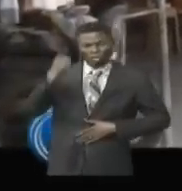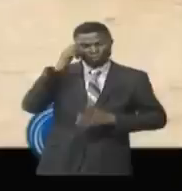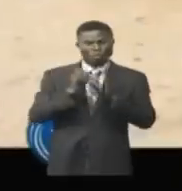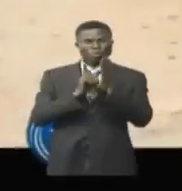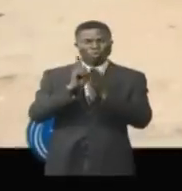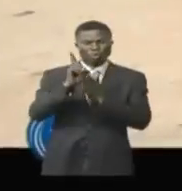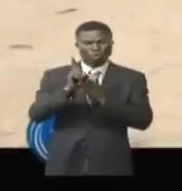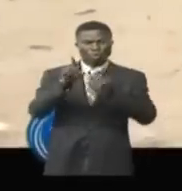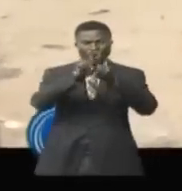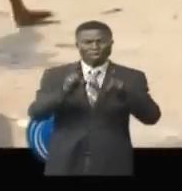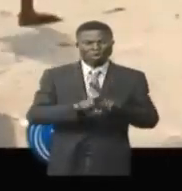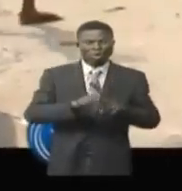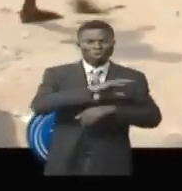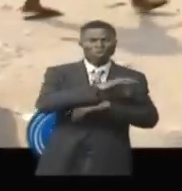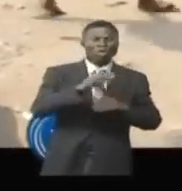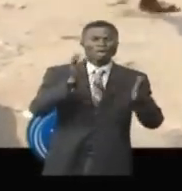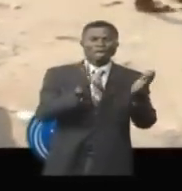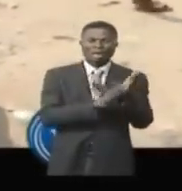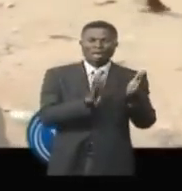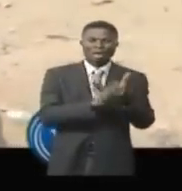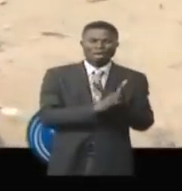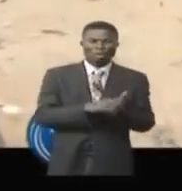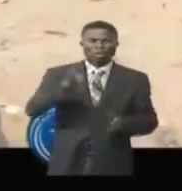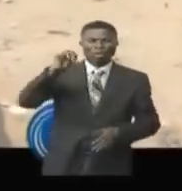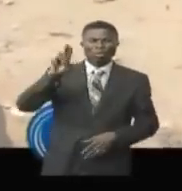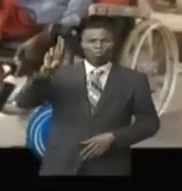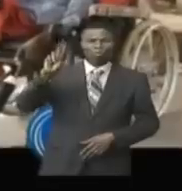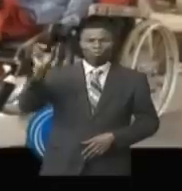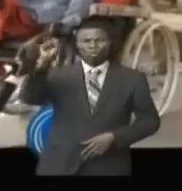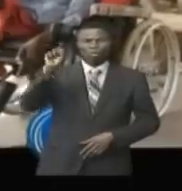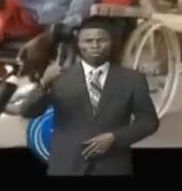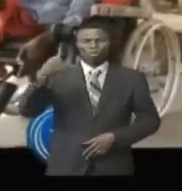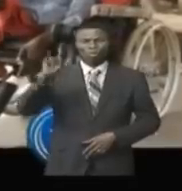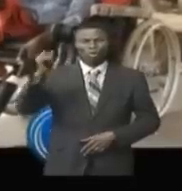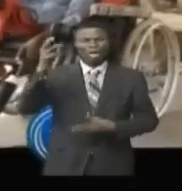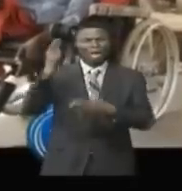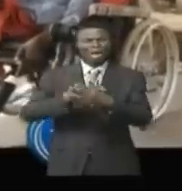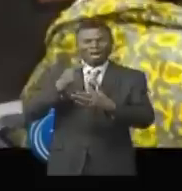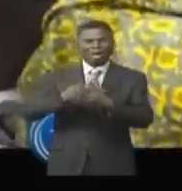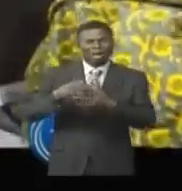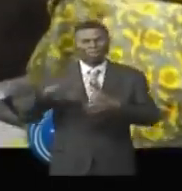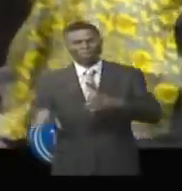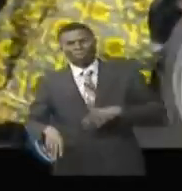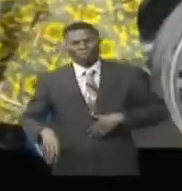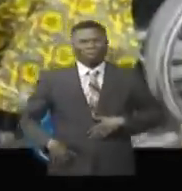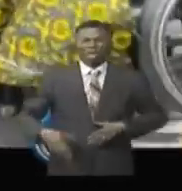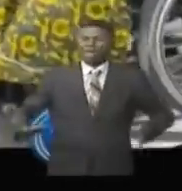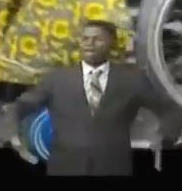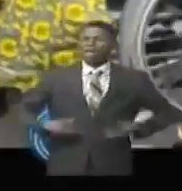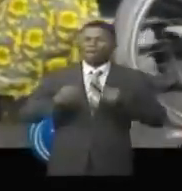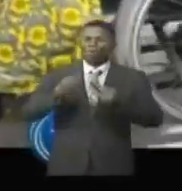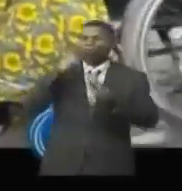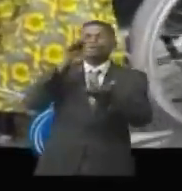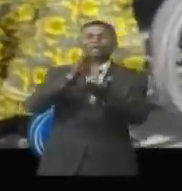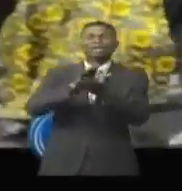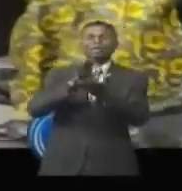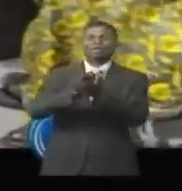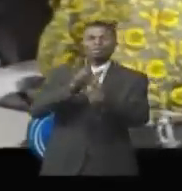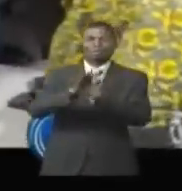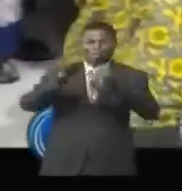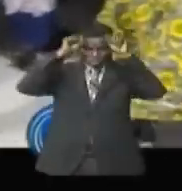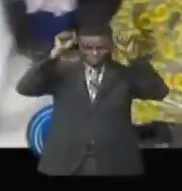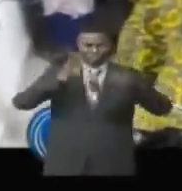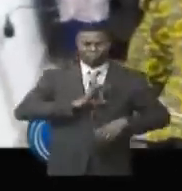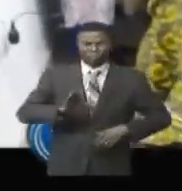développement et au centre de Mouchi pour handicapés physiques, c'est la joie et des messages de remerciement au président de la République